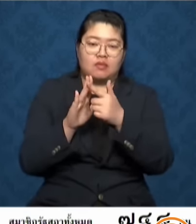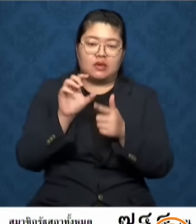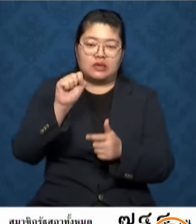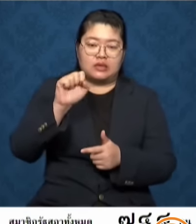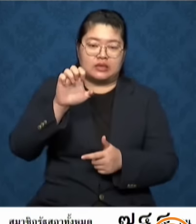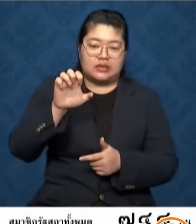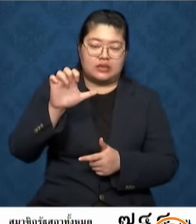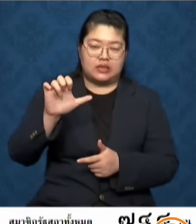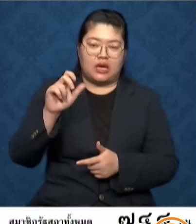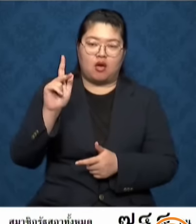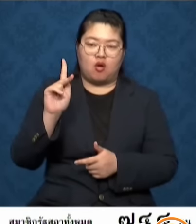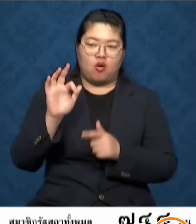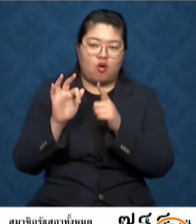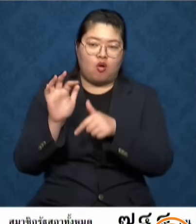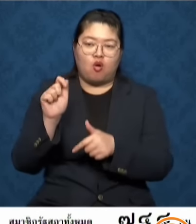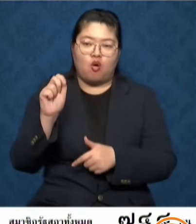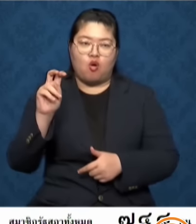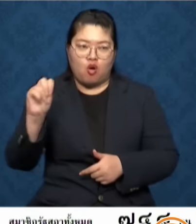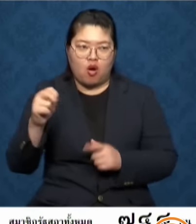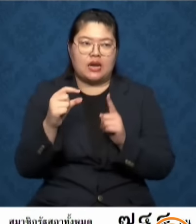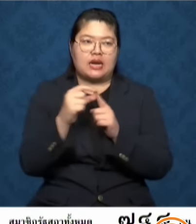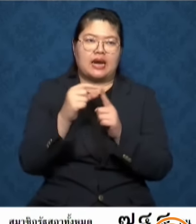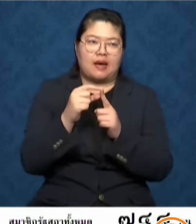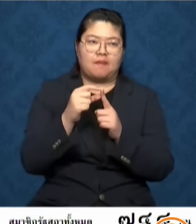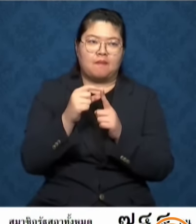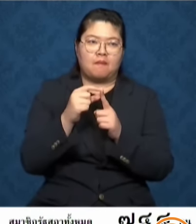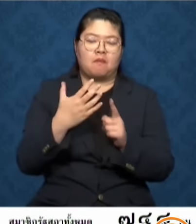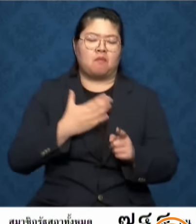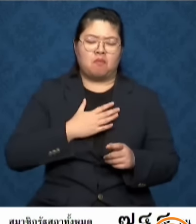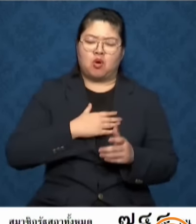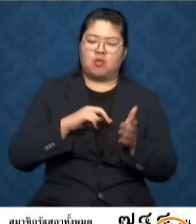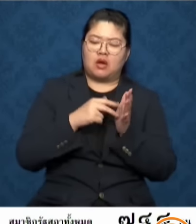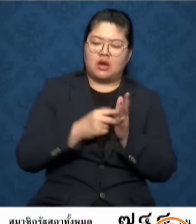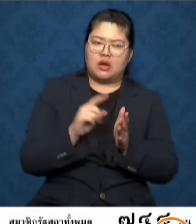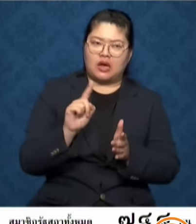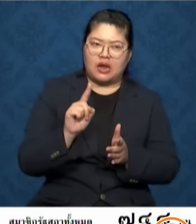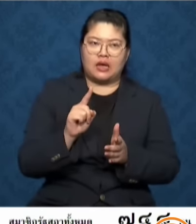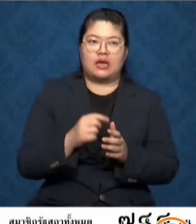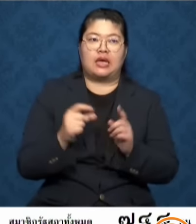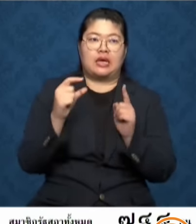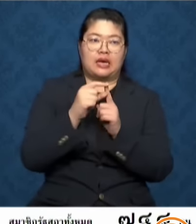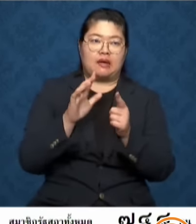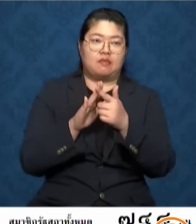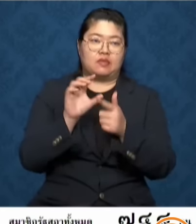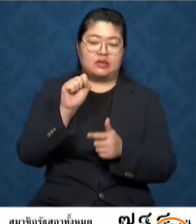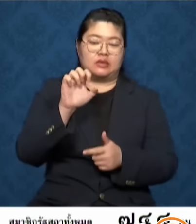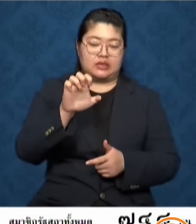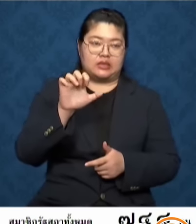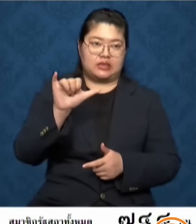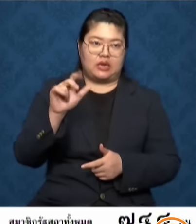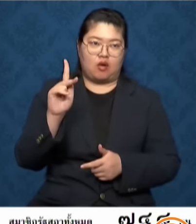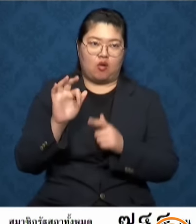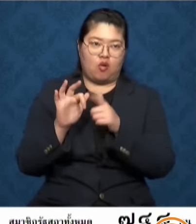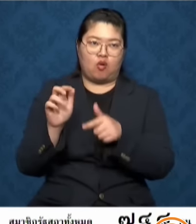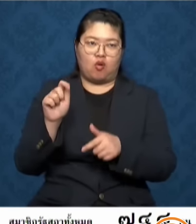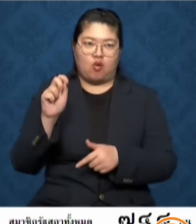ผมในขณที่ผมตความคำวาเสียก่อนให้หมายถงการทำประชามติเสียก่อนจะมีการจดทำรัมลชัใหม่แต